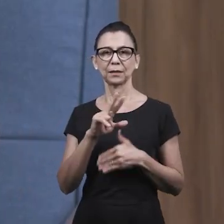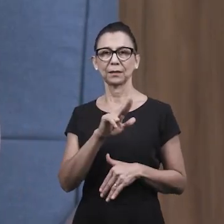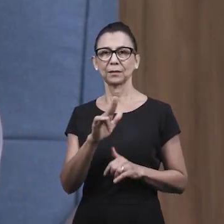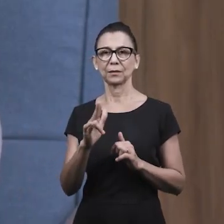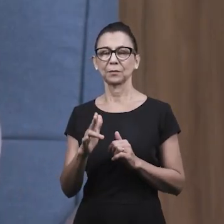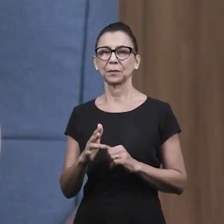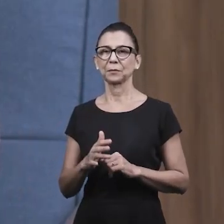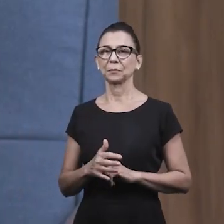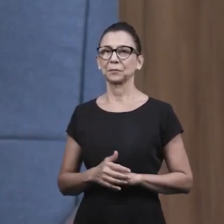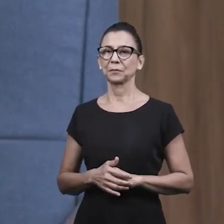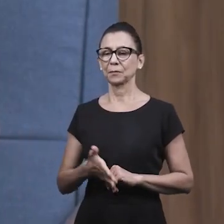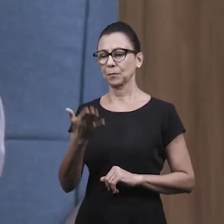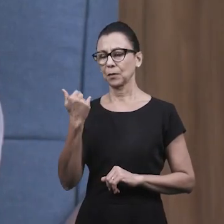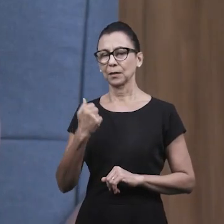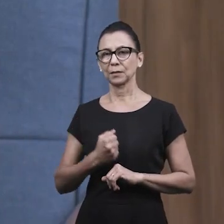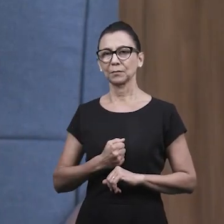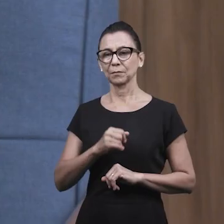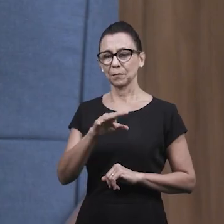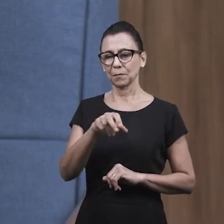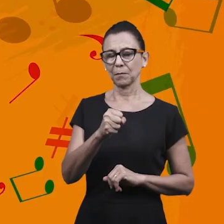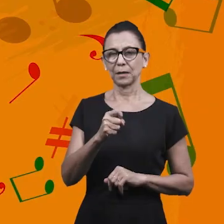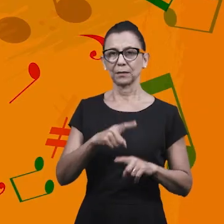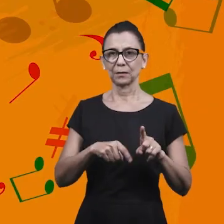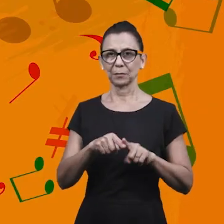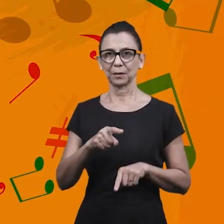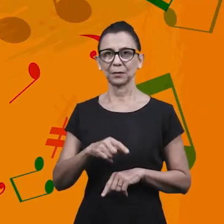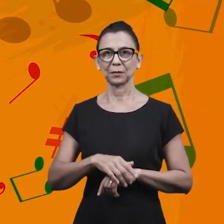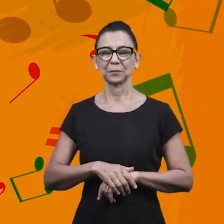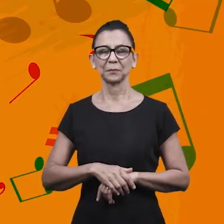votre instrument et nous allons apprendre.